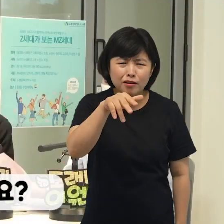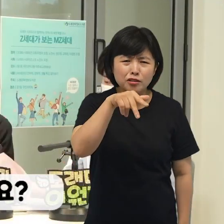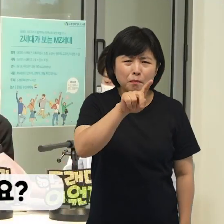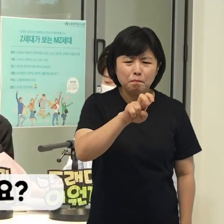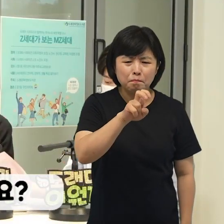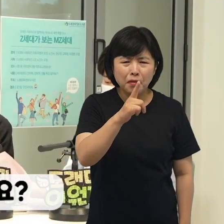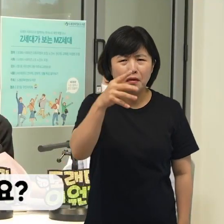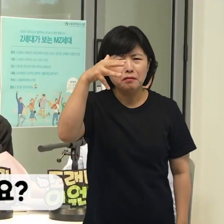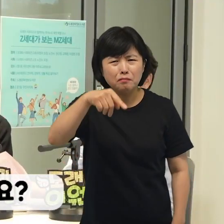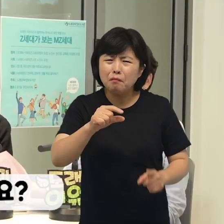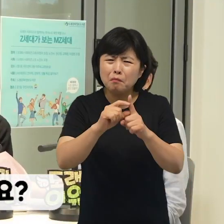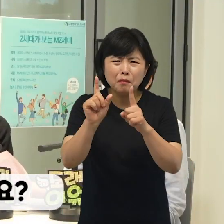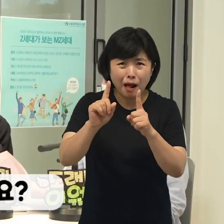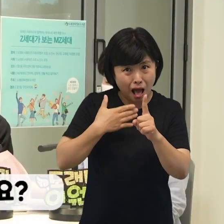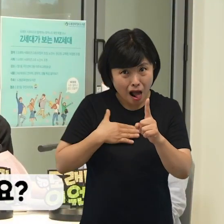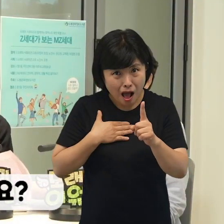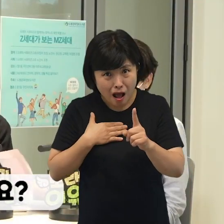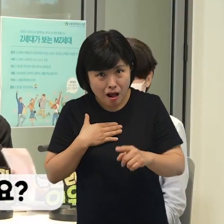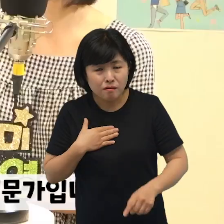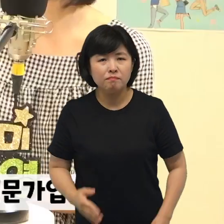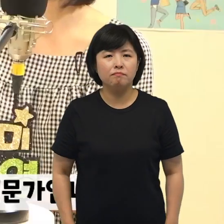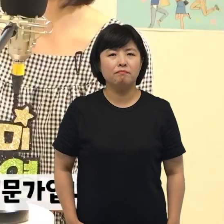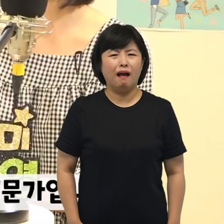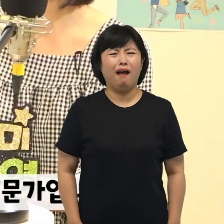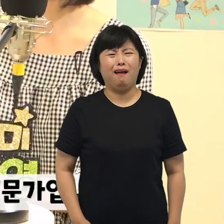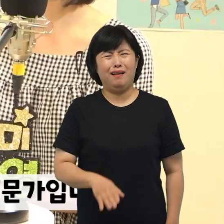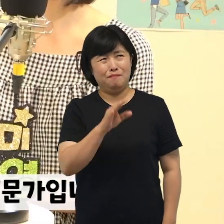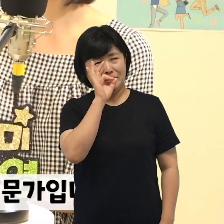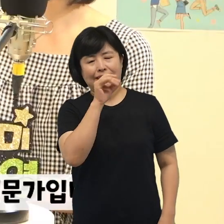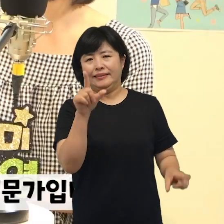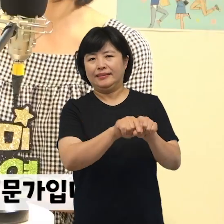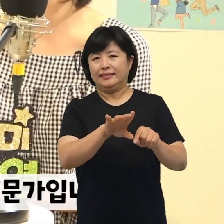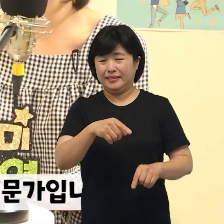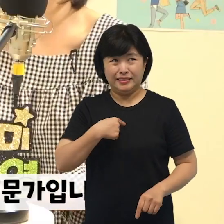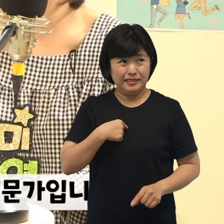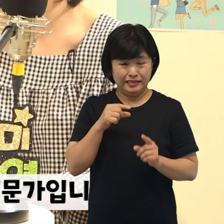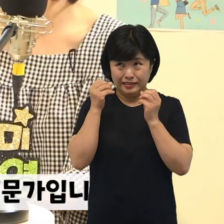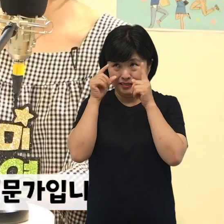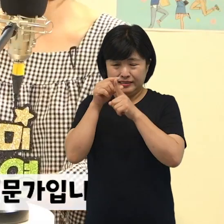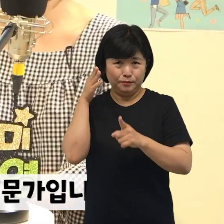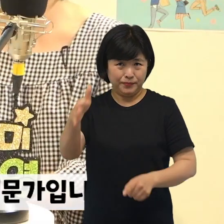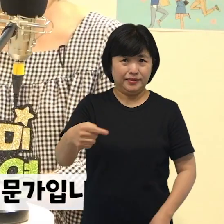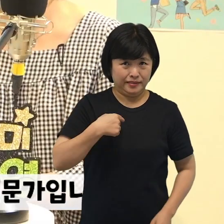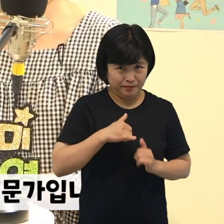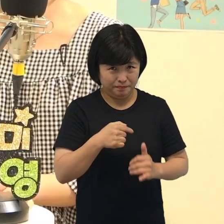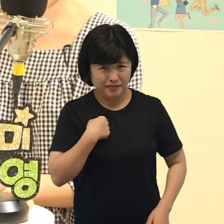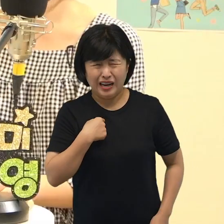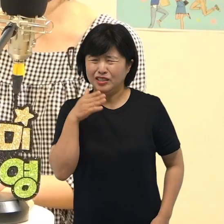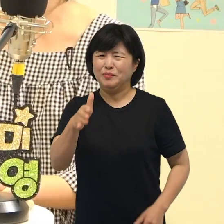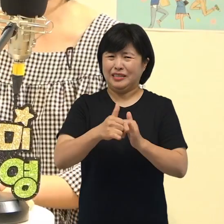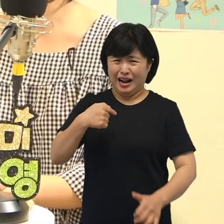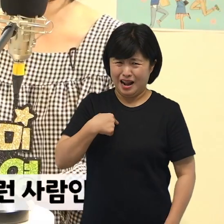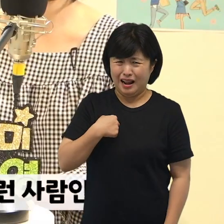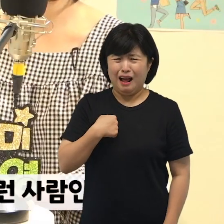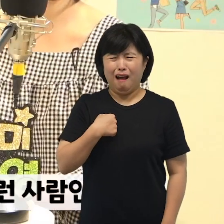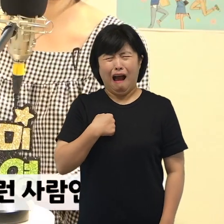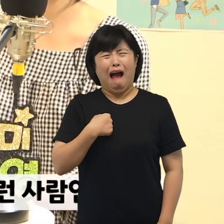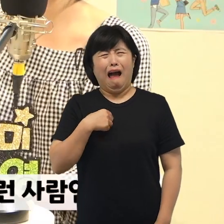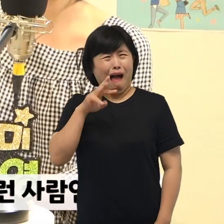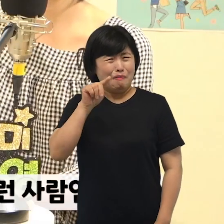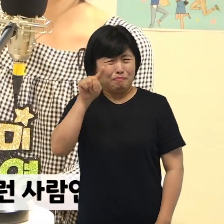혹시 전매추라는 단어 들어보셨나요? 제가 또 이제 나서 보자면 제가 또 신조어 전문가입니다. 아, 신조어 전문가이자